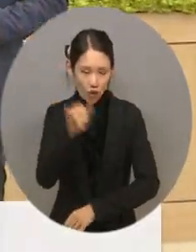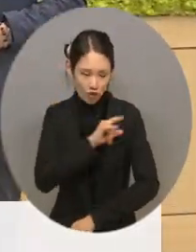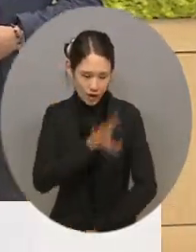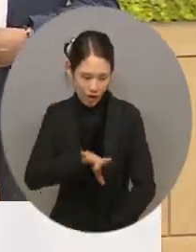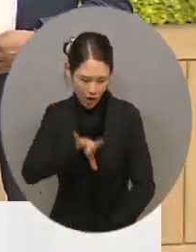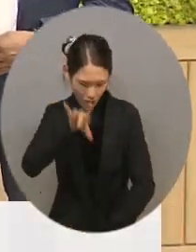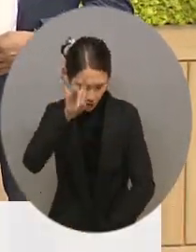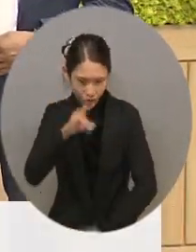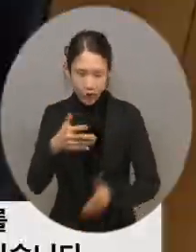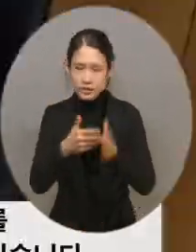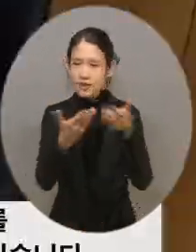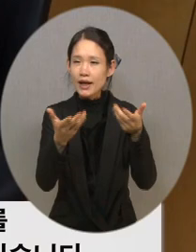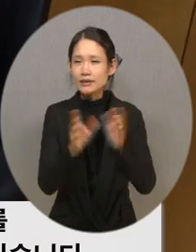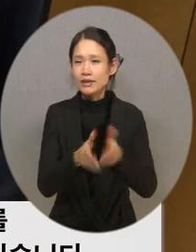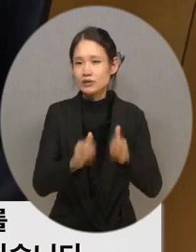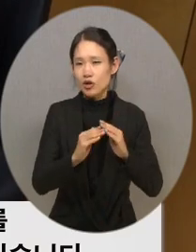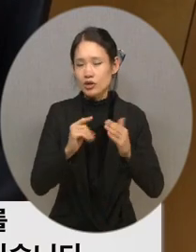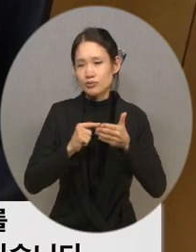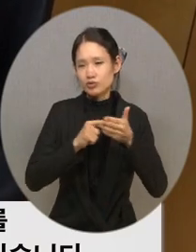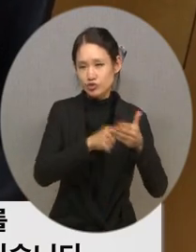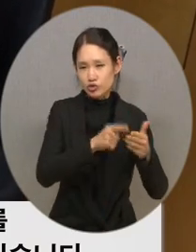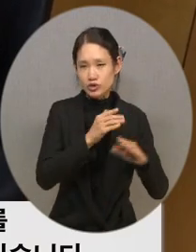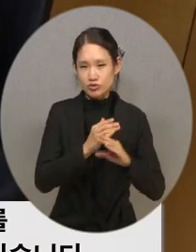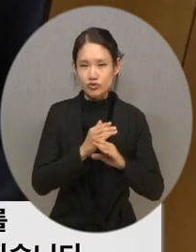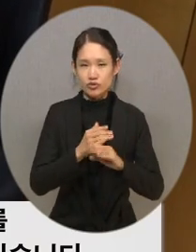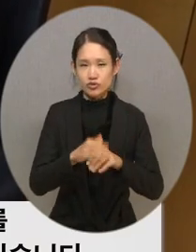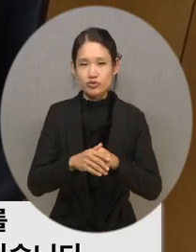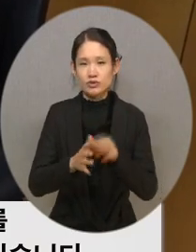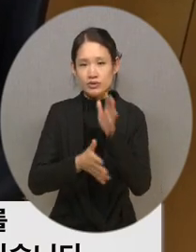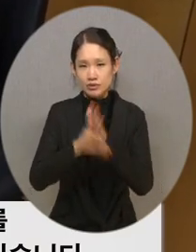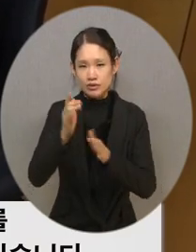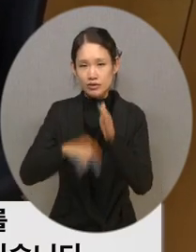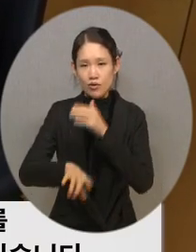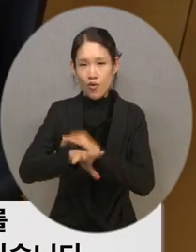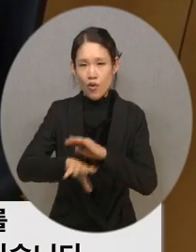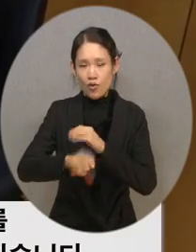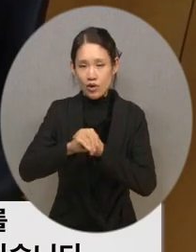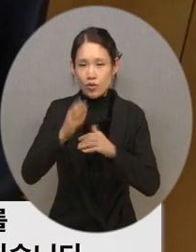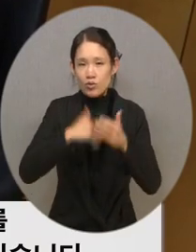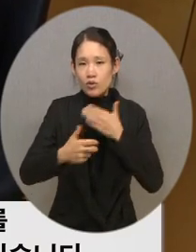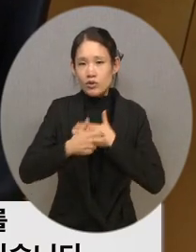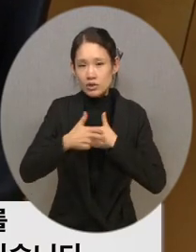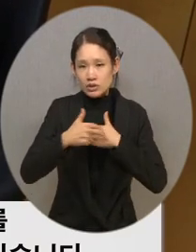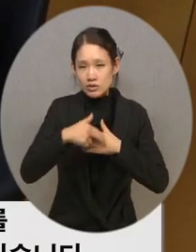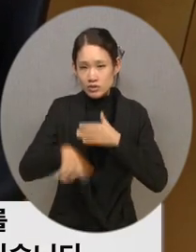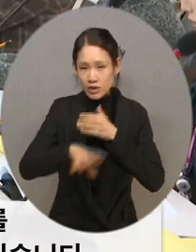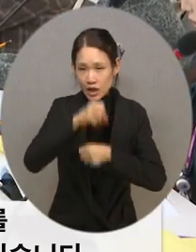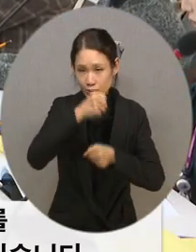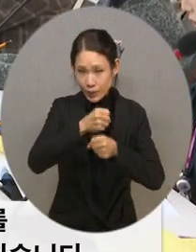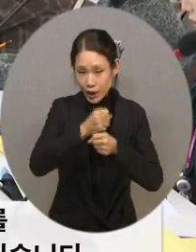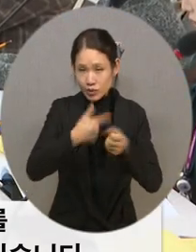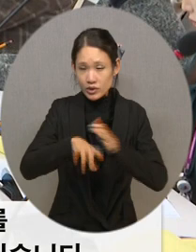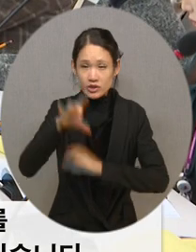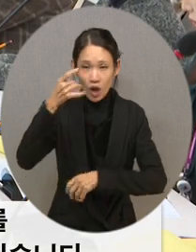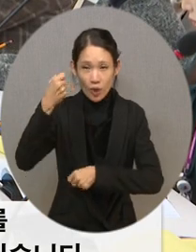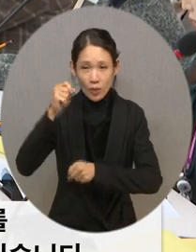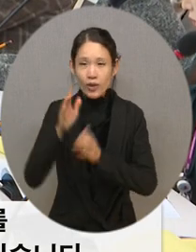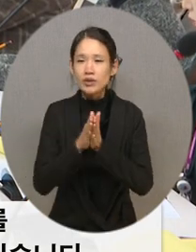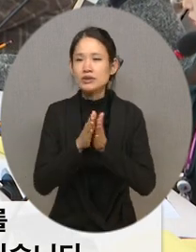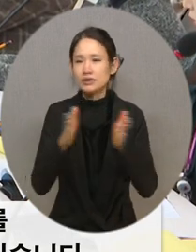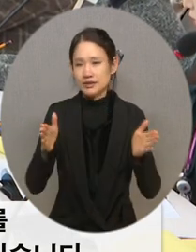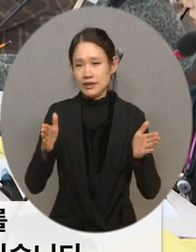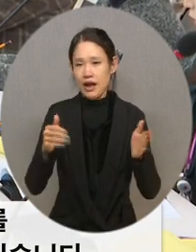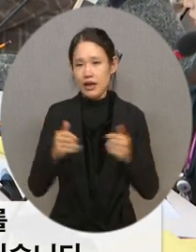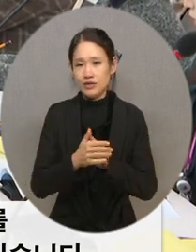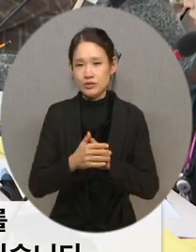추진합니다. 시는 지역 완결형 공공의료 체계 구축을 위한 첫 걸음으로 소아의료 사각지대